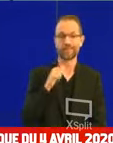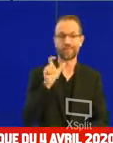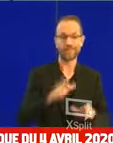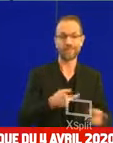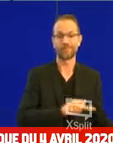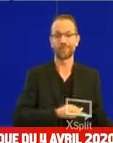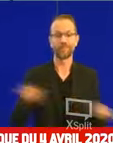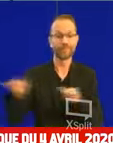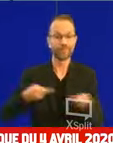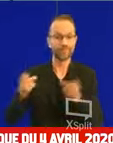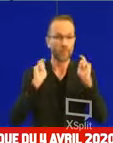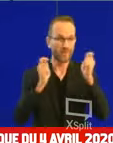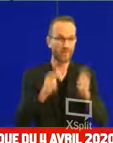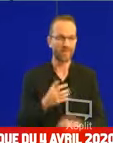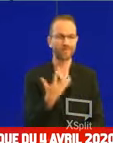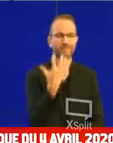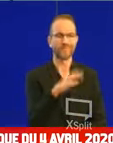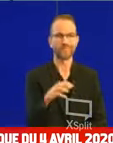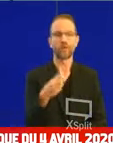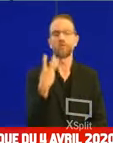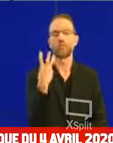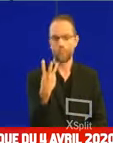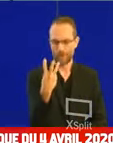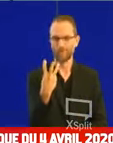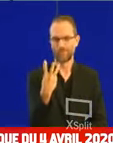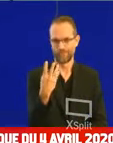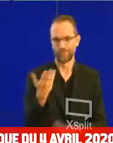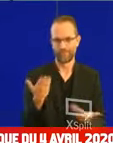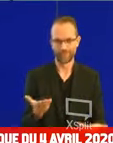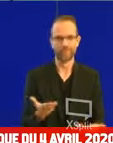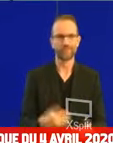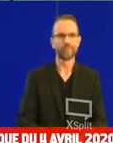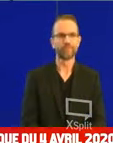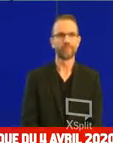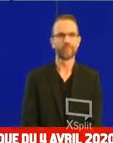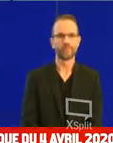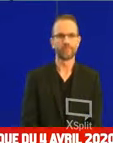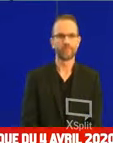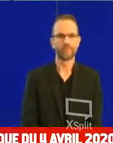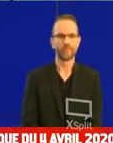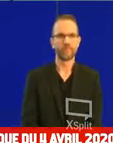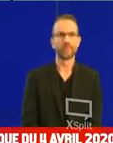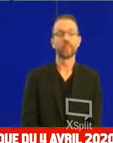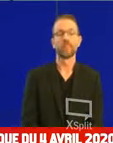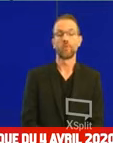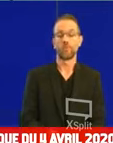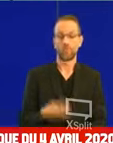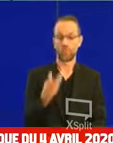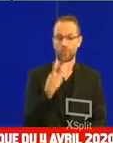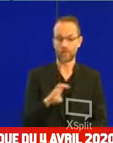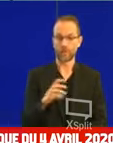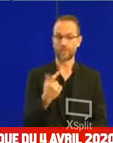dans le cas d'une infection à coronavirus les 375 ont pu quitter l'hôpital